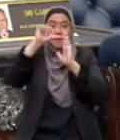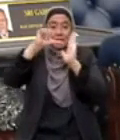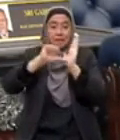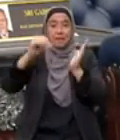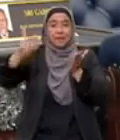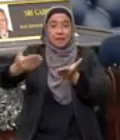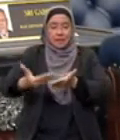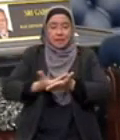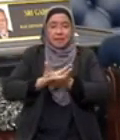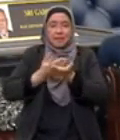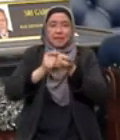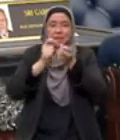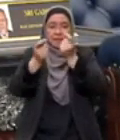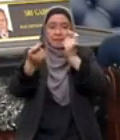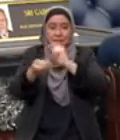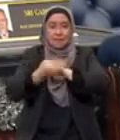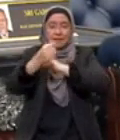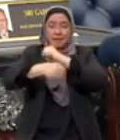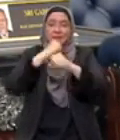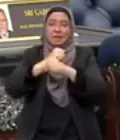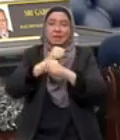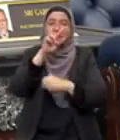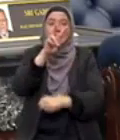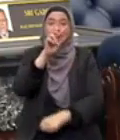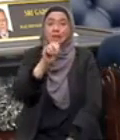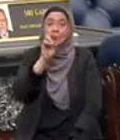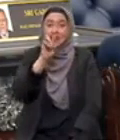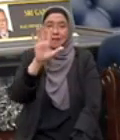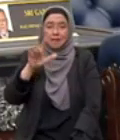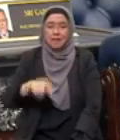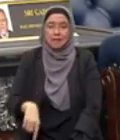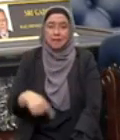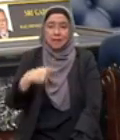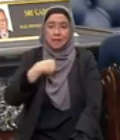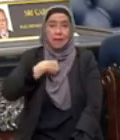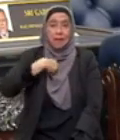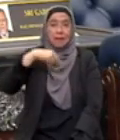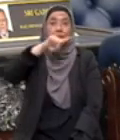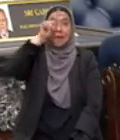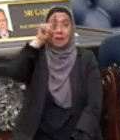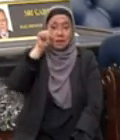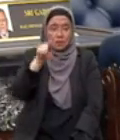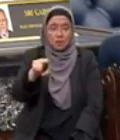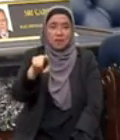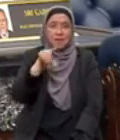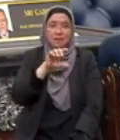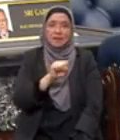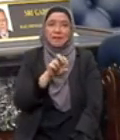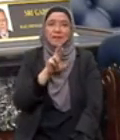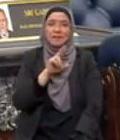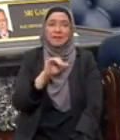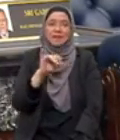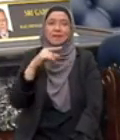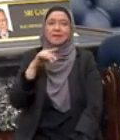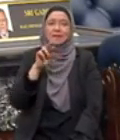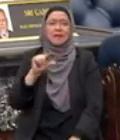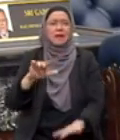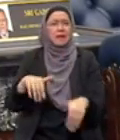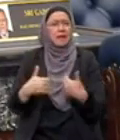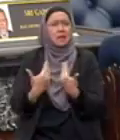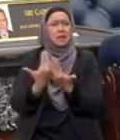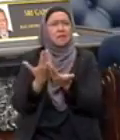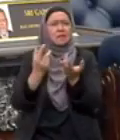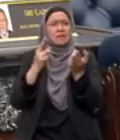tahun 2025 persoalan daripada seri Gading bag mana reformasi dapat memperkukuhkan